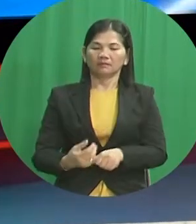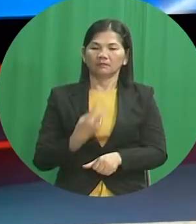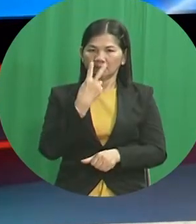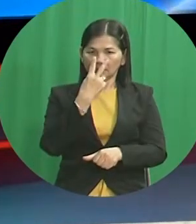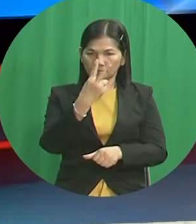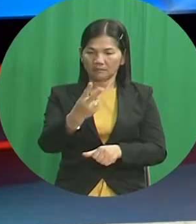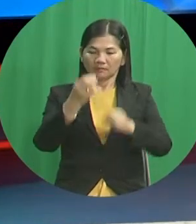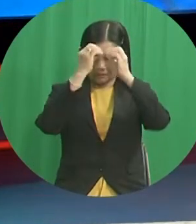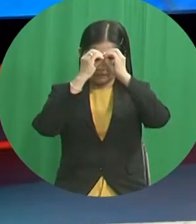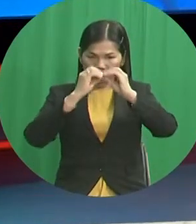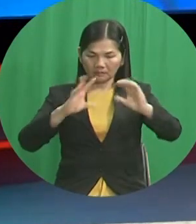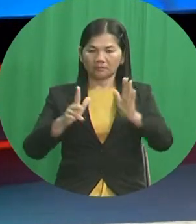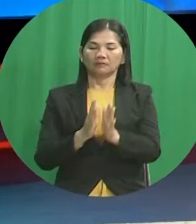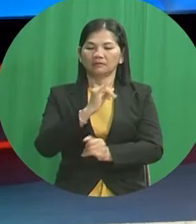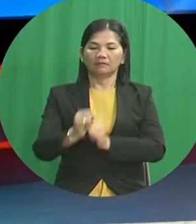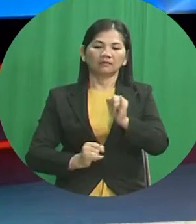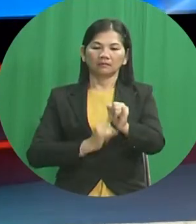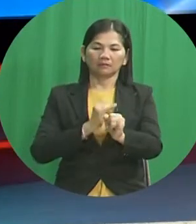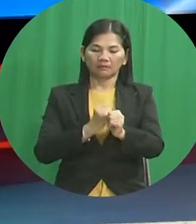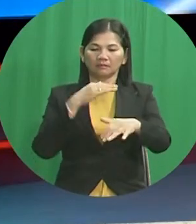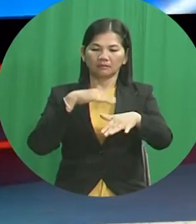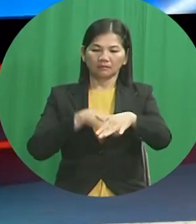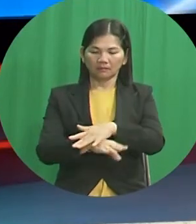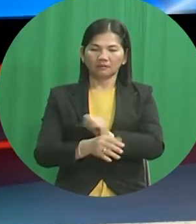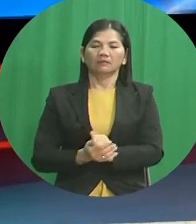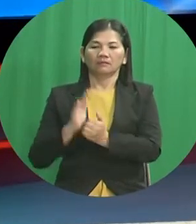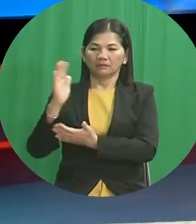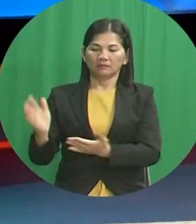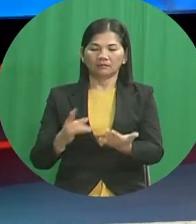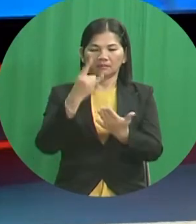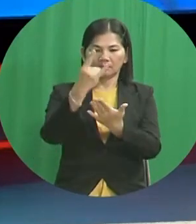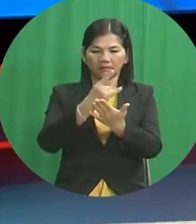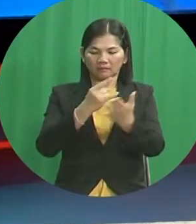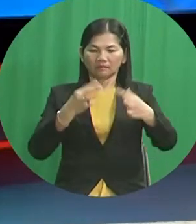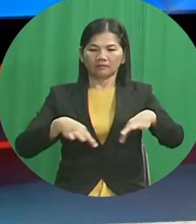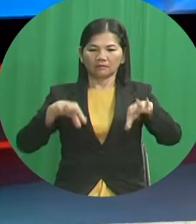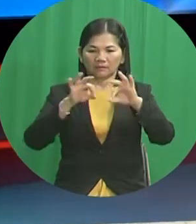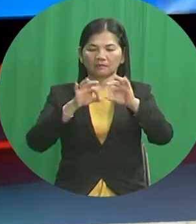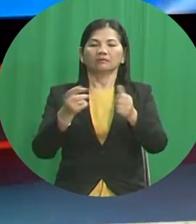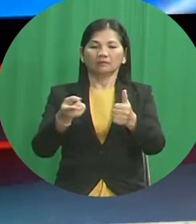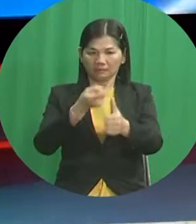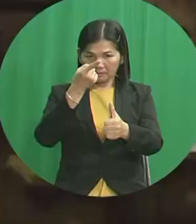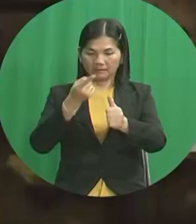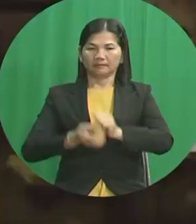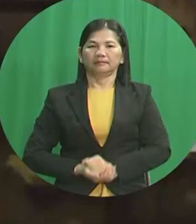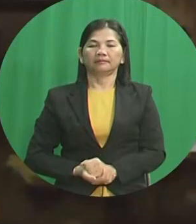កជនតាមដានទស្សនាព័ត៌មានអន្តរជាតិមុននឹងចូលដល់ព័ត៌មានពិស្ដារសូមជួននឹងមេតការព័ត៌មានសំខាន់សំខាន់ជាមុនសិ